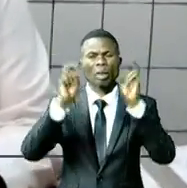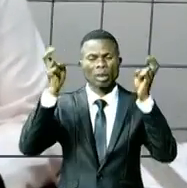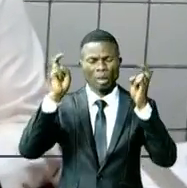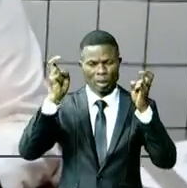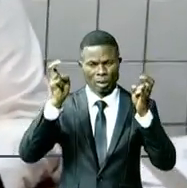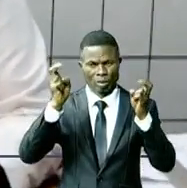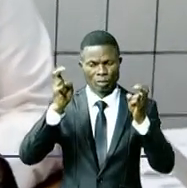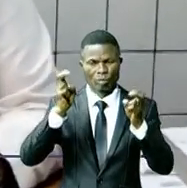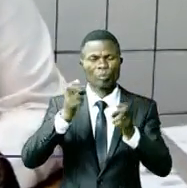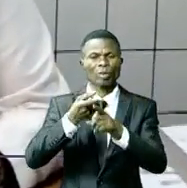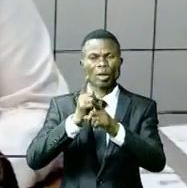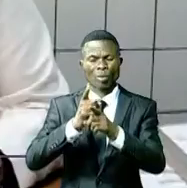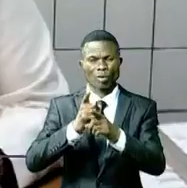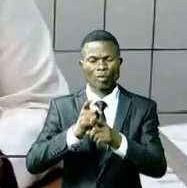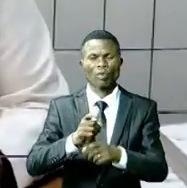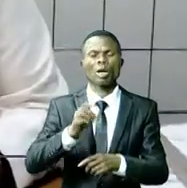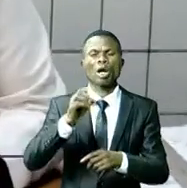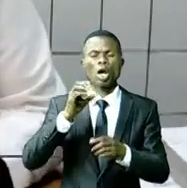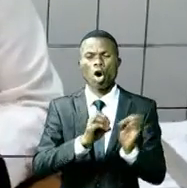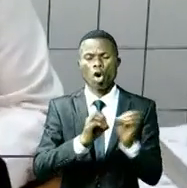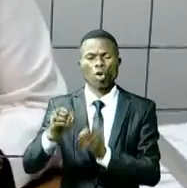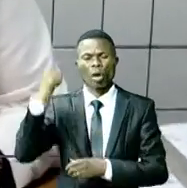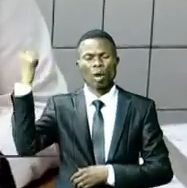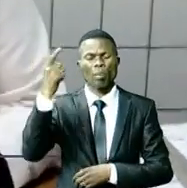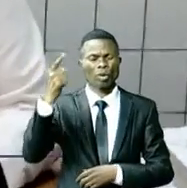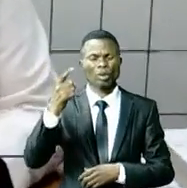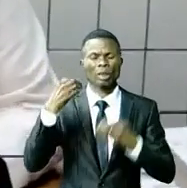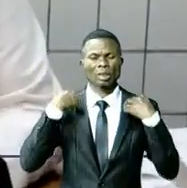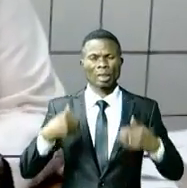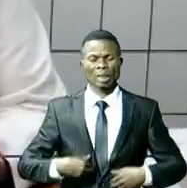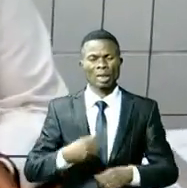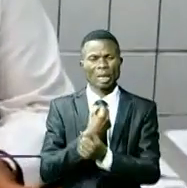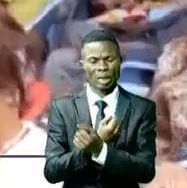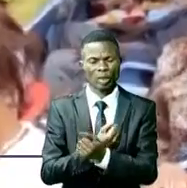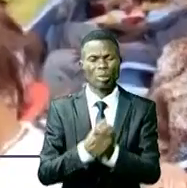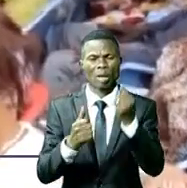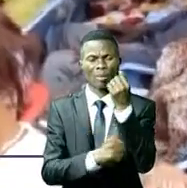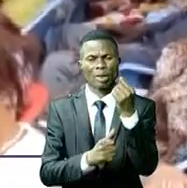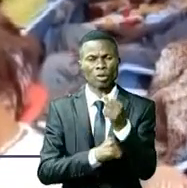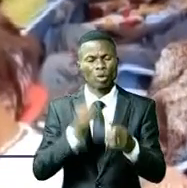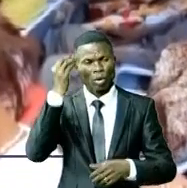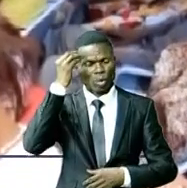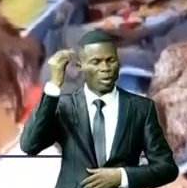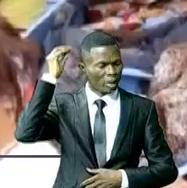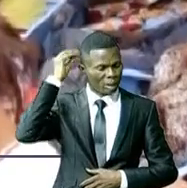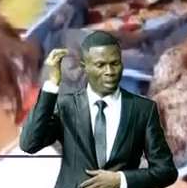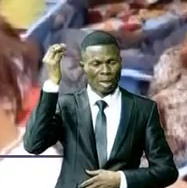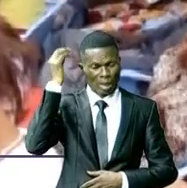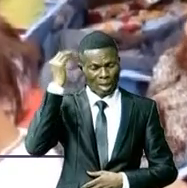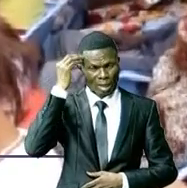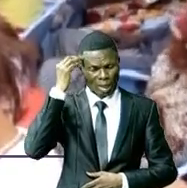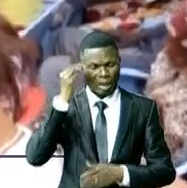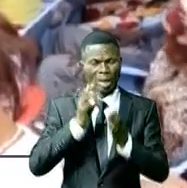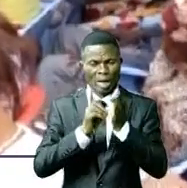par l'Organisation mondiale de la santé, à savoir le respect des droits des malades mentaux. Ce thème sera développé le samedi